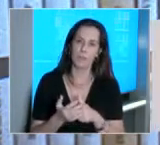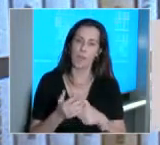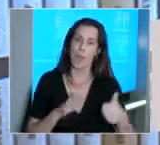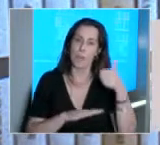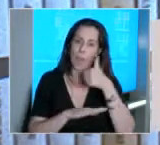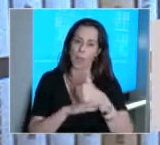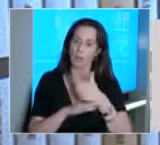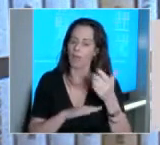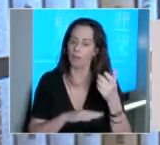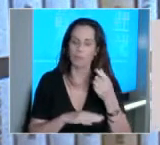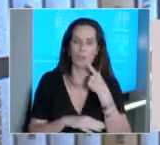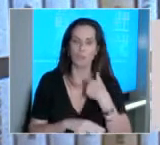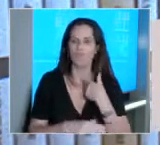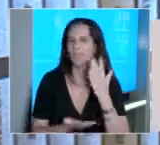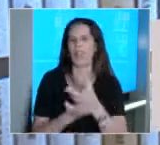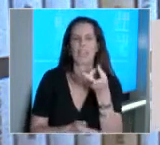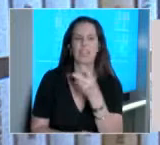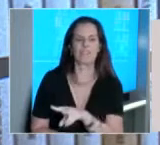המנכ"ל איתך, אני התקשרה להגיד לי שהוא נפטר,